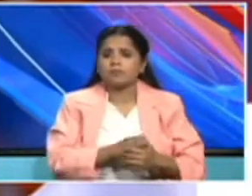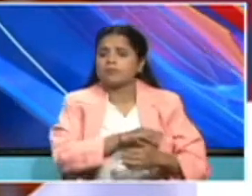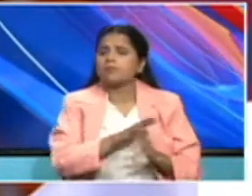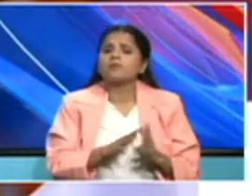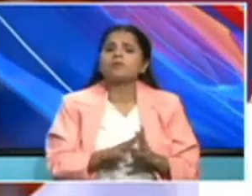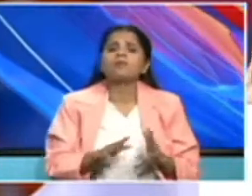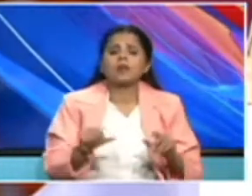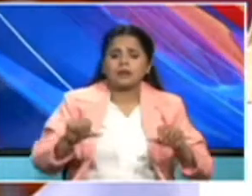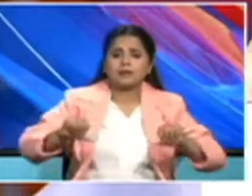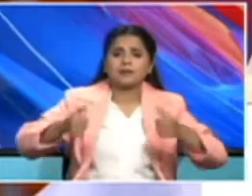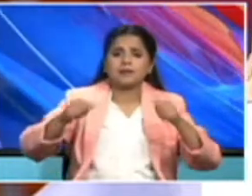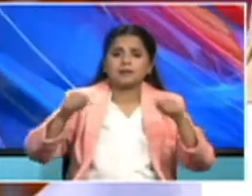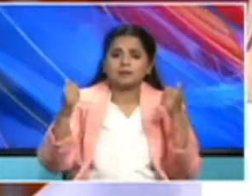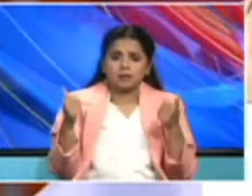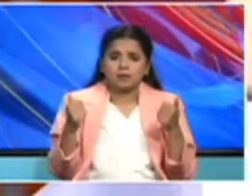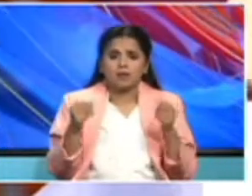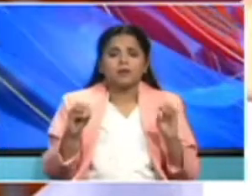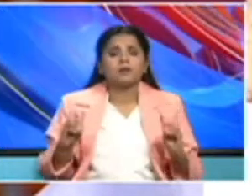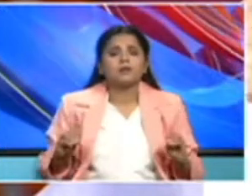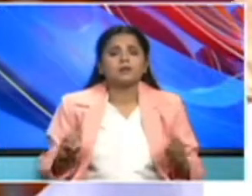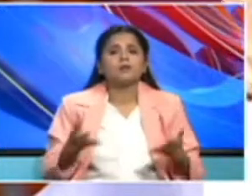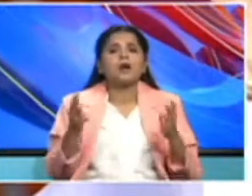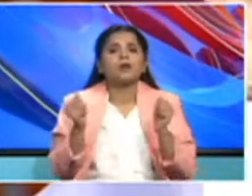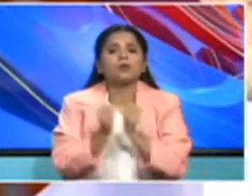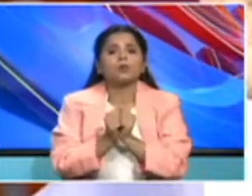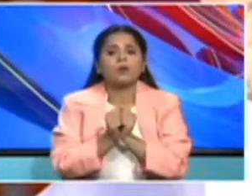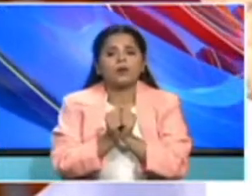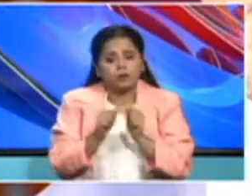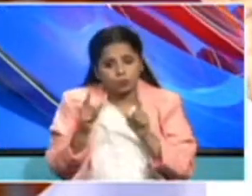सक्सेस स्टार्ट्स विथ एक्शन,